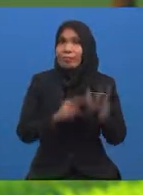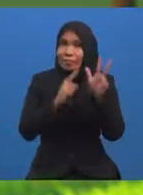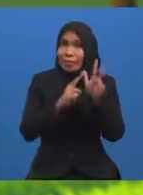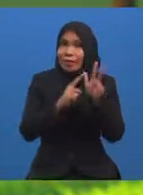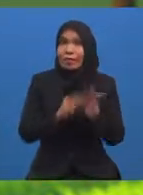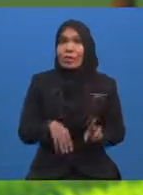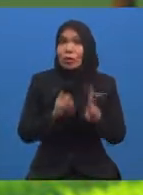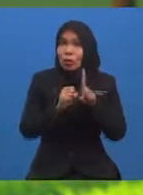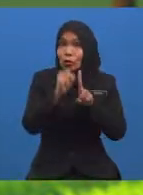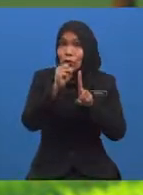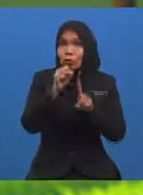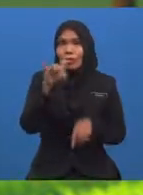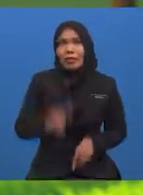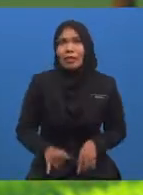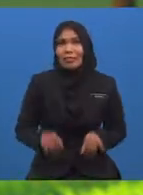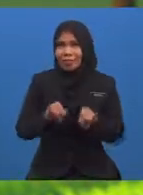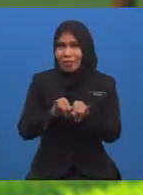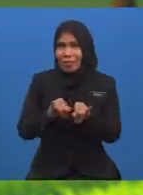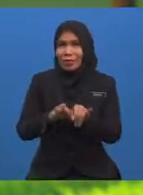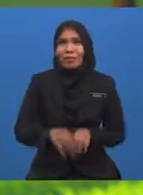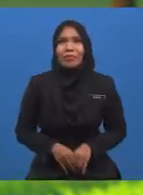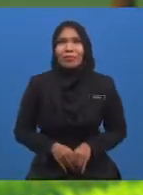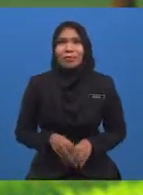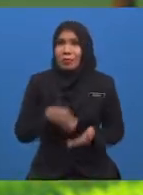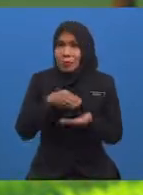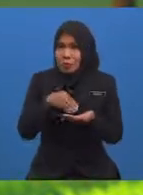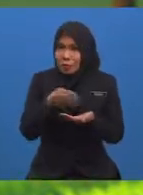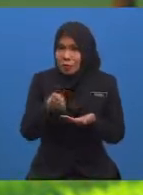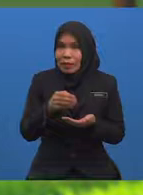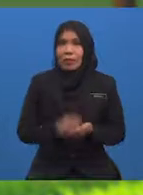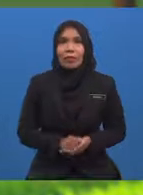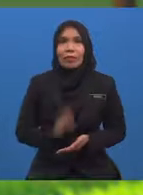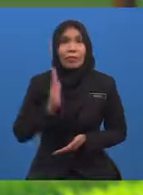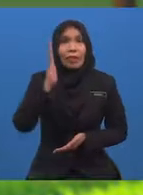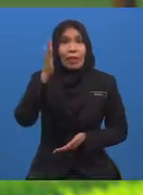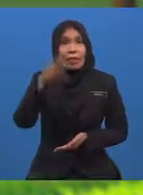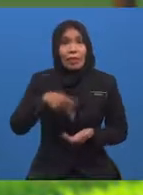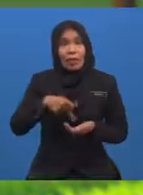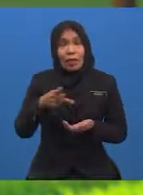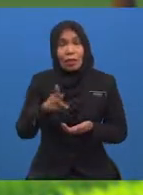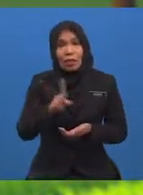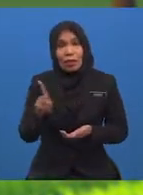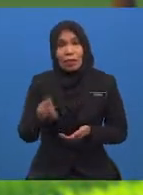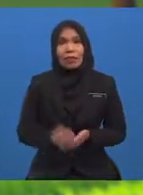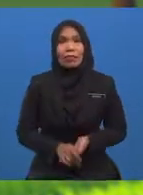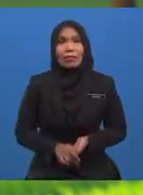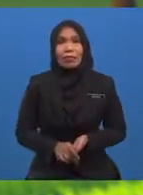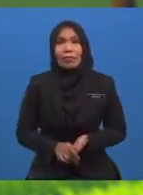Biji benih akan mengeluarkan akar terlebih dahulu untuk mencari sumber